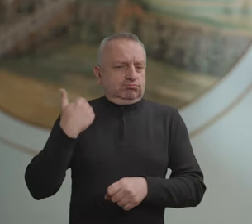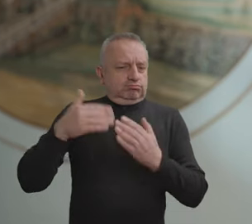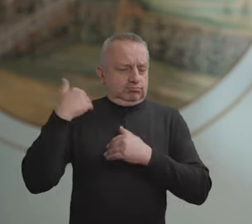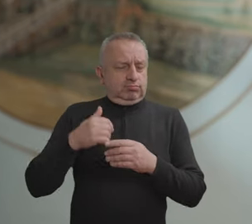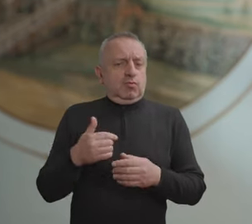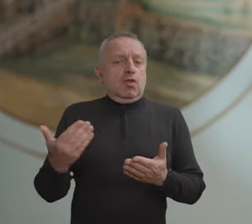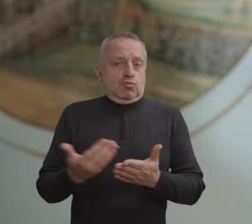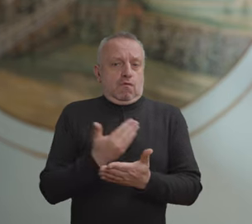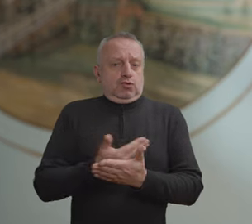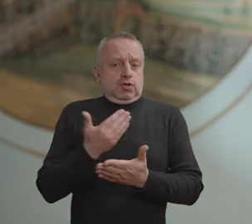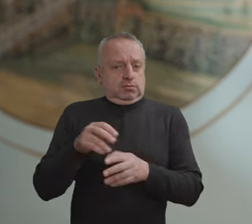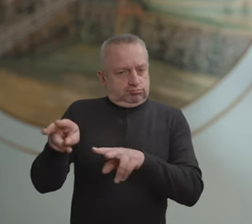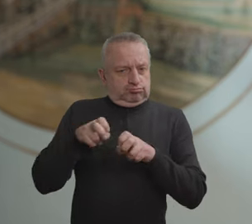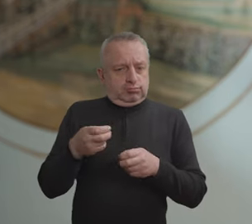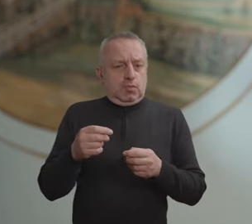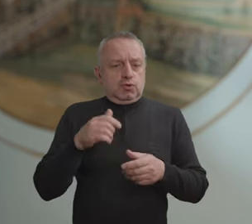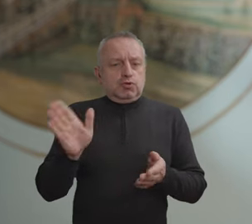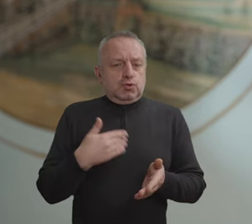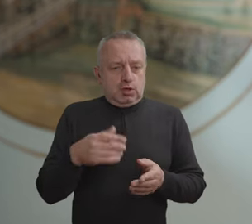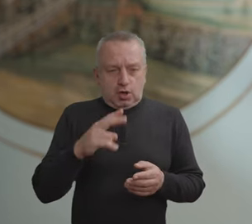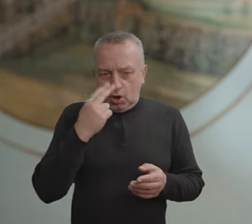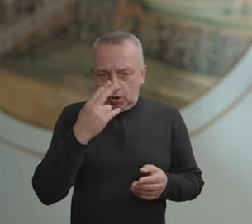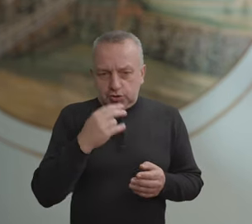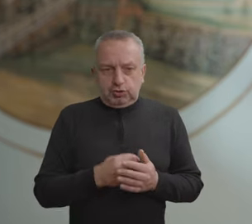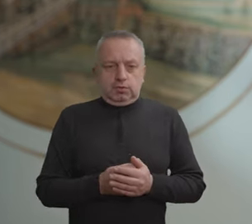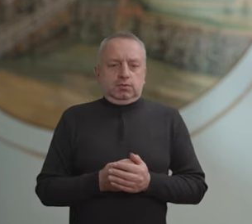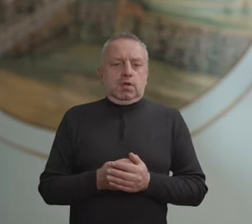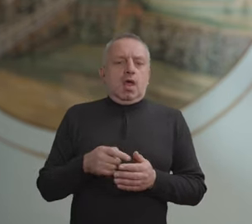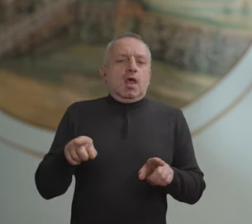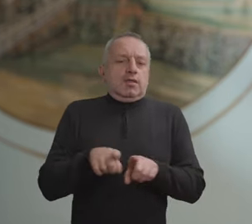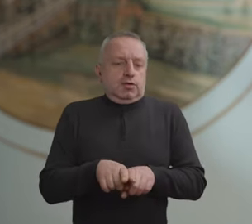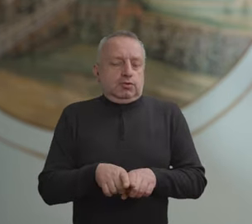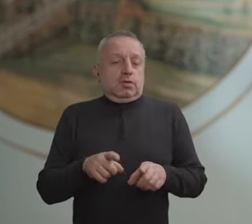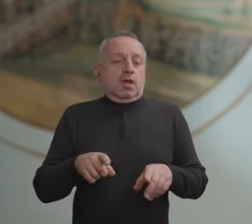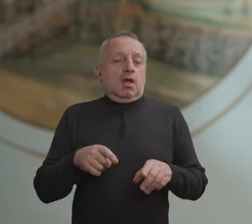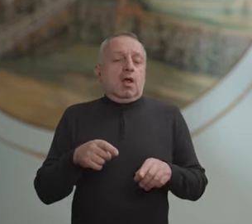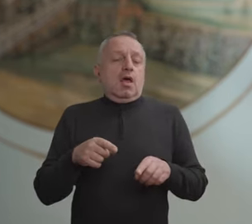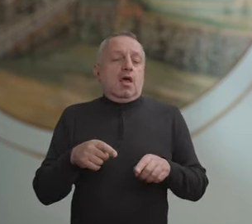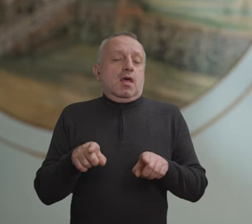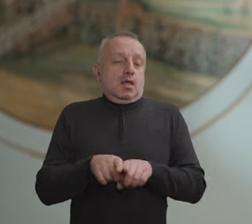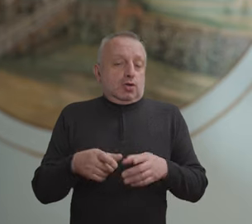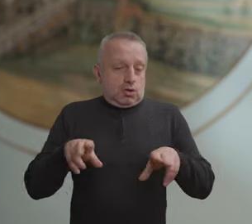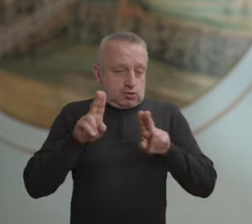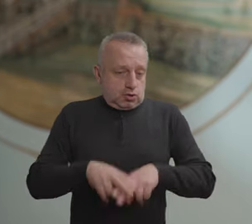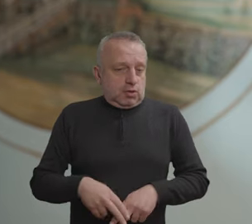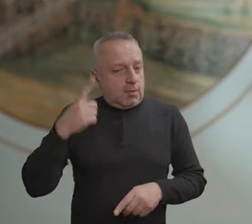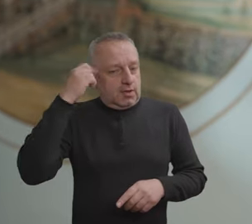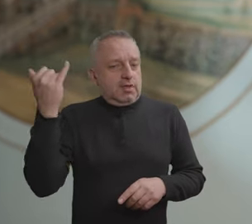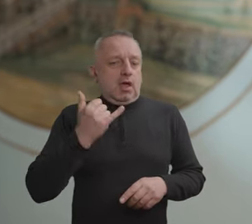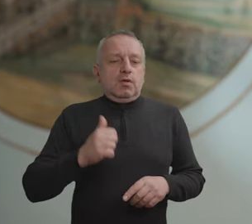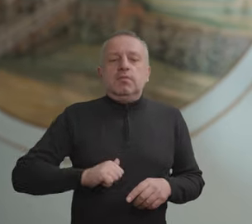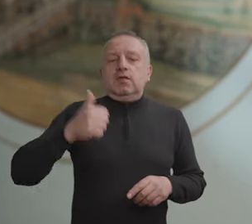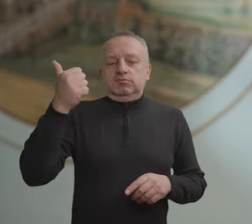pierwszych cukrowni w Galicji, cukrownię w Łańcucie w 1835 roku. Następnie cukrownię w Wieżawicach. To były